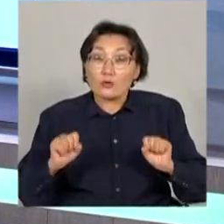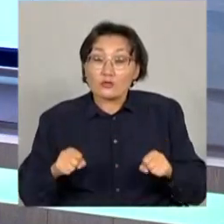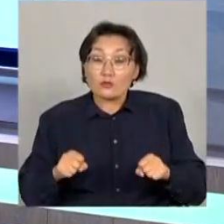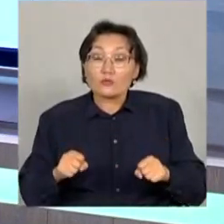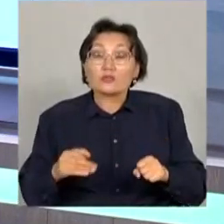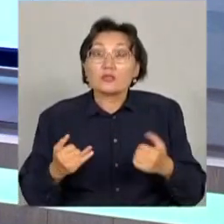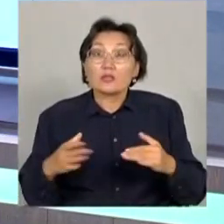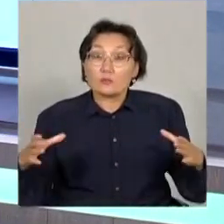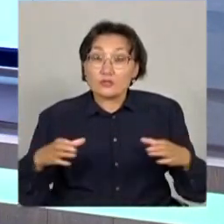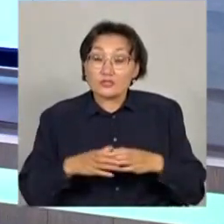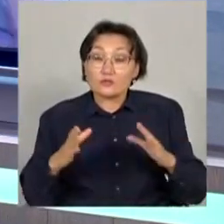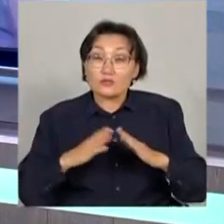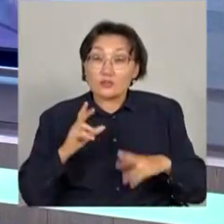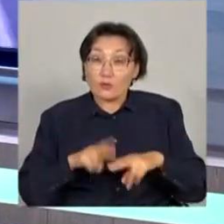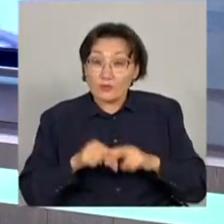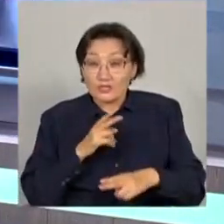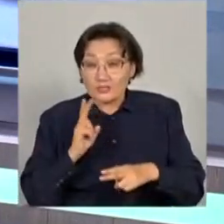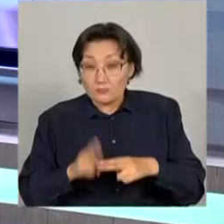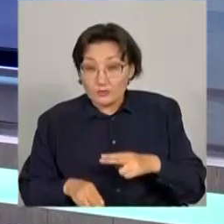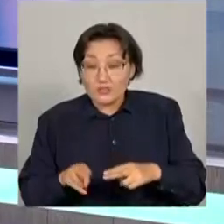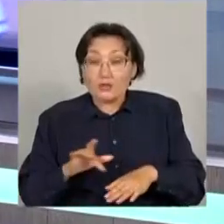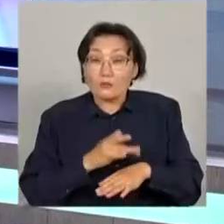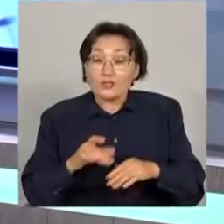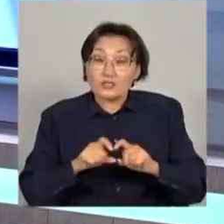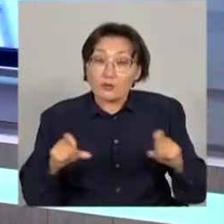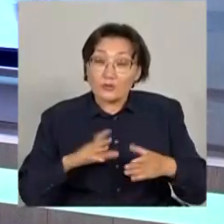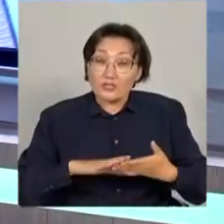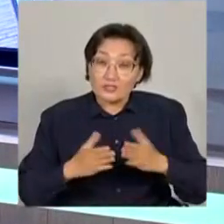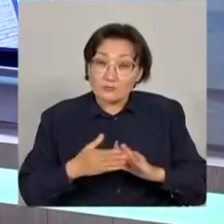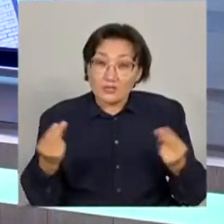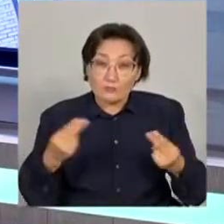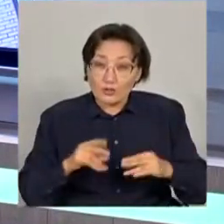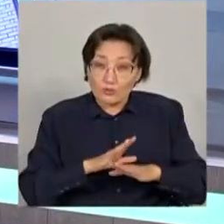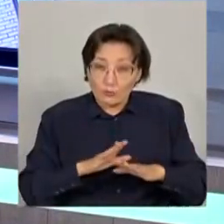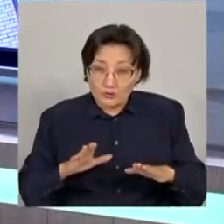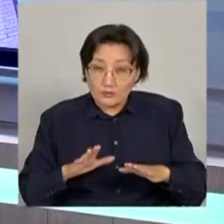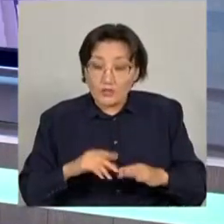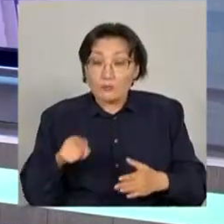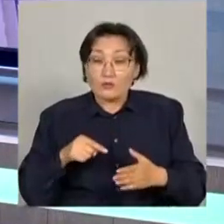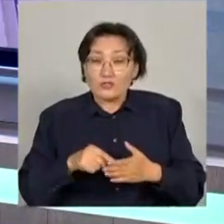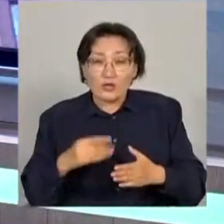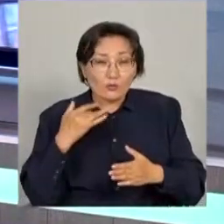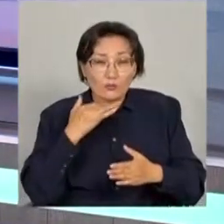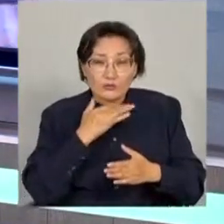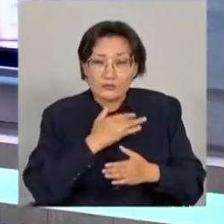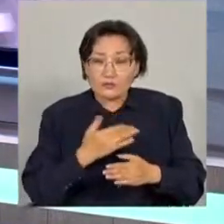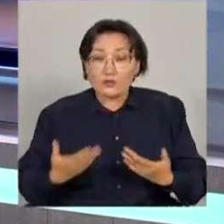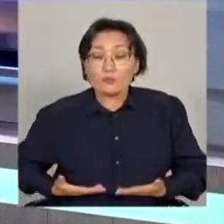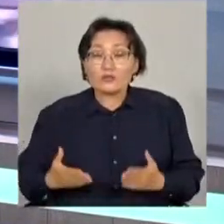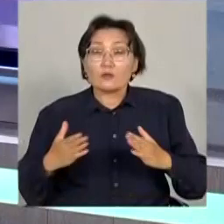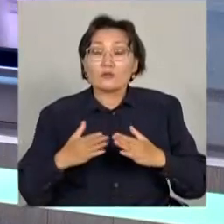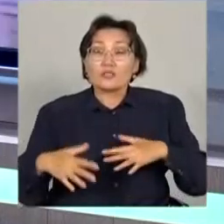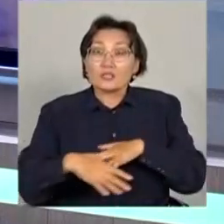Сөйтсе, компания үйді салып біткен соң коммуналдық мекемелермен келісім шартқа отырмаған. Мәселесі шашетектен келетін тұрғын үй